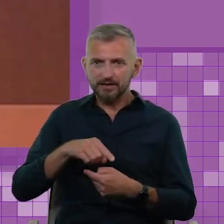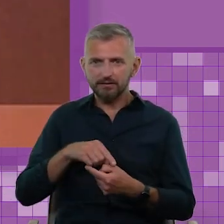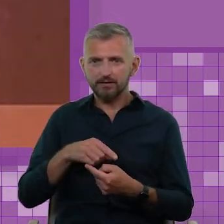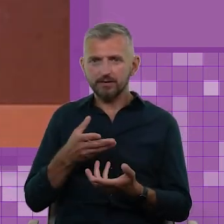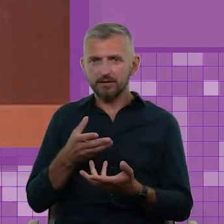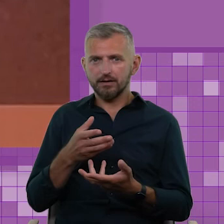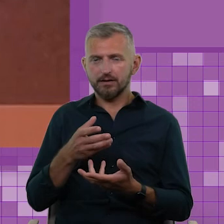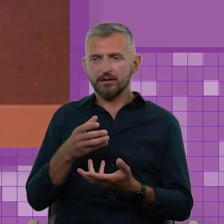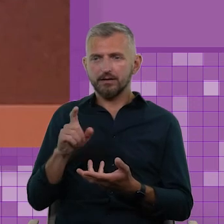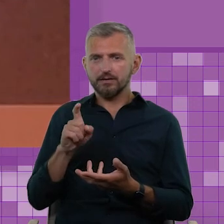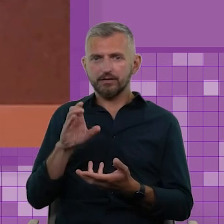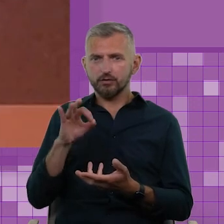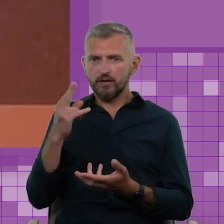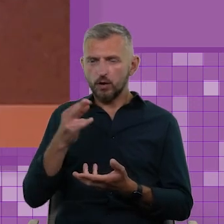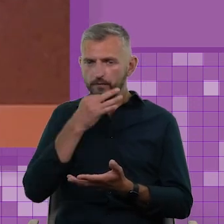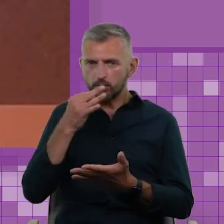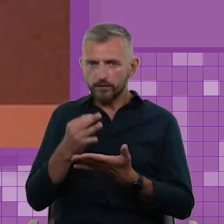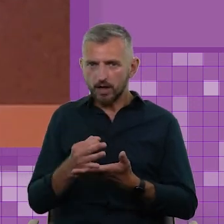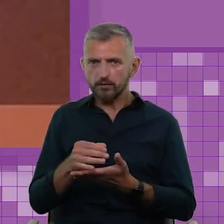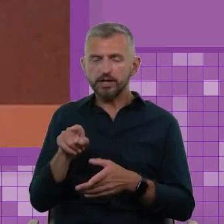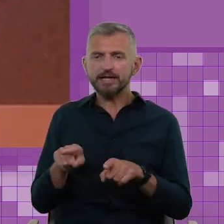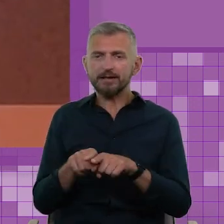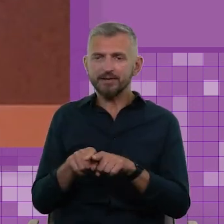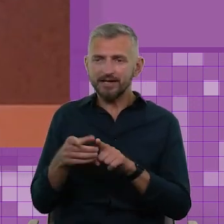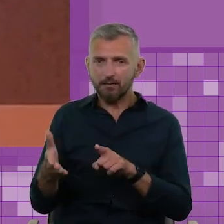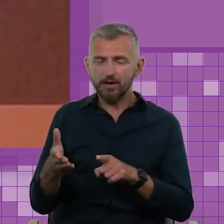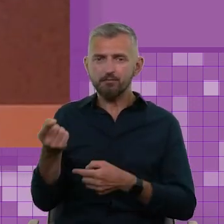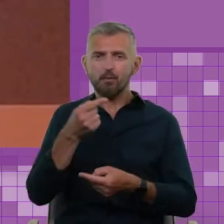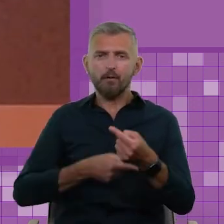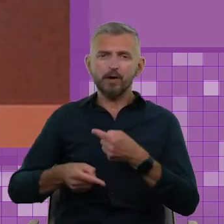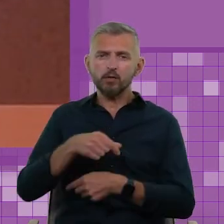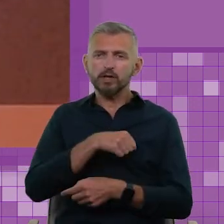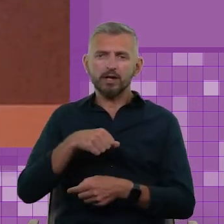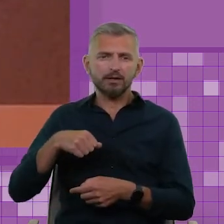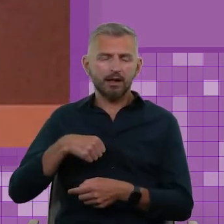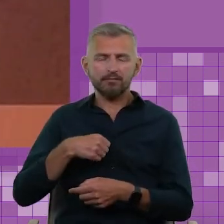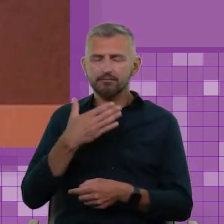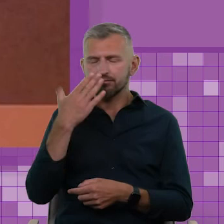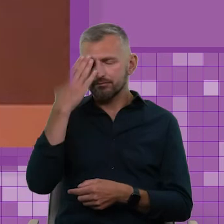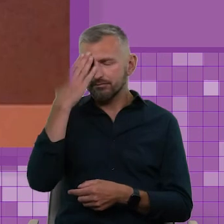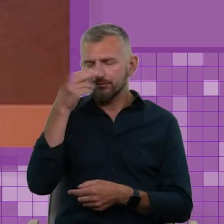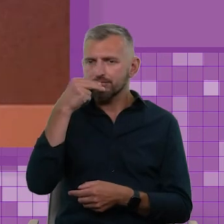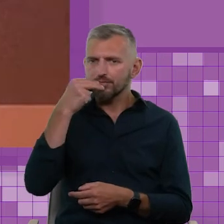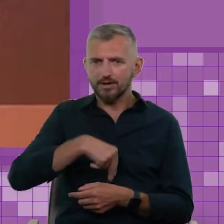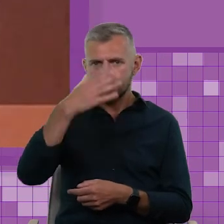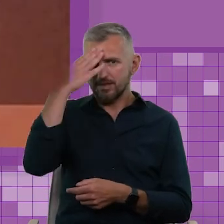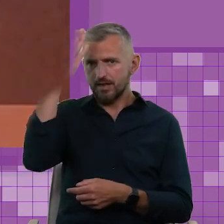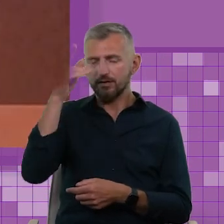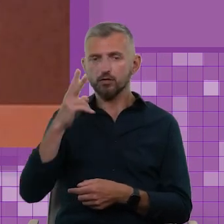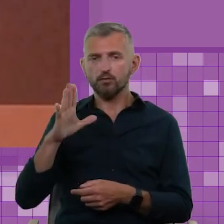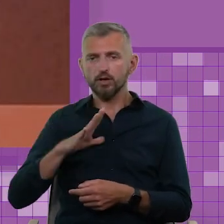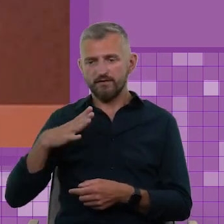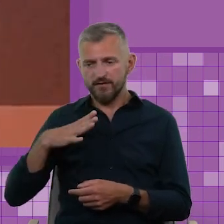соціальною відповідальністю. І тим самим повернути найяскравіші таланти, які були вимушені